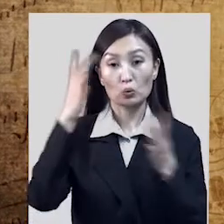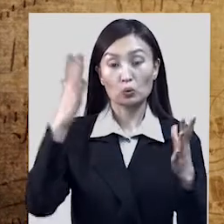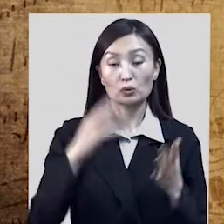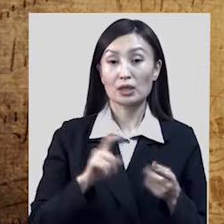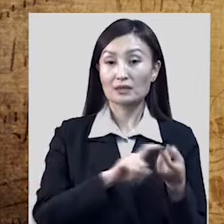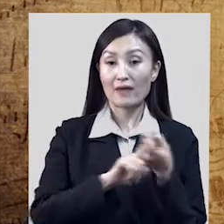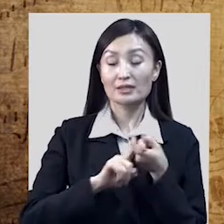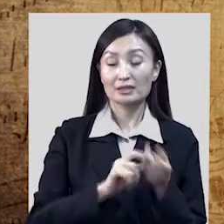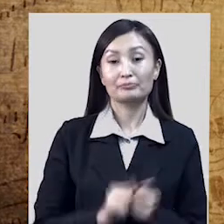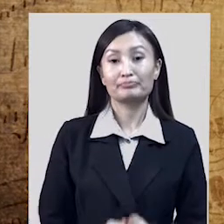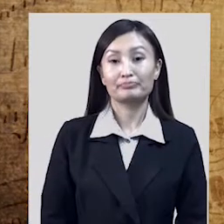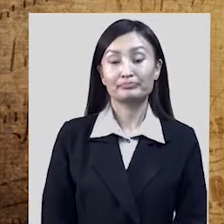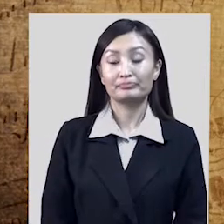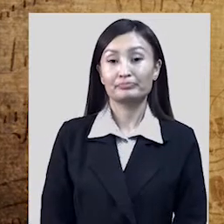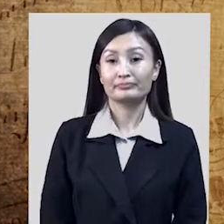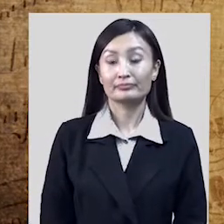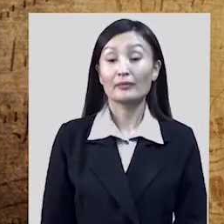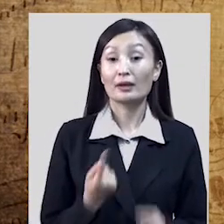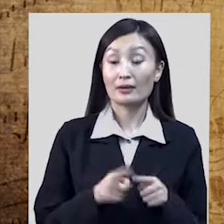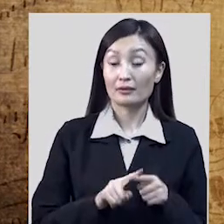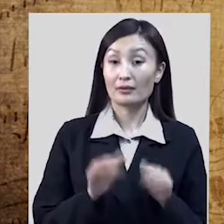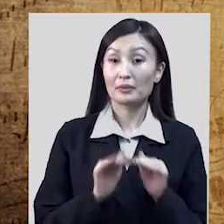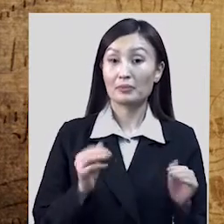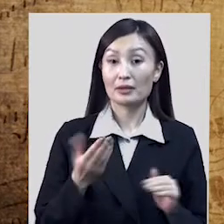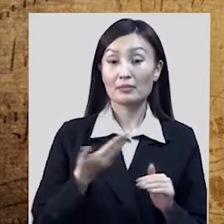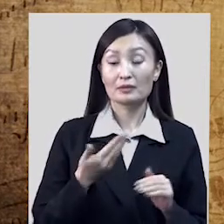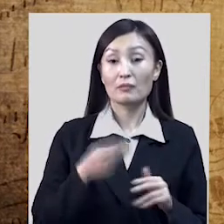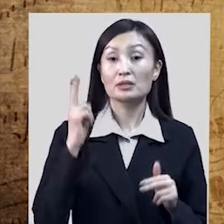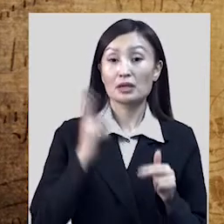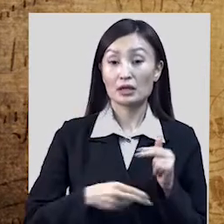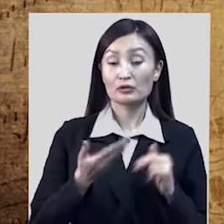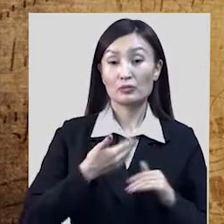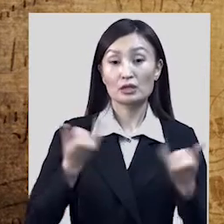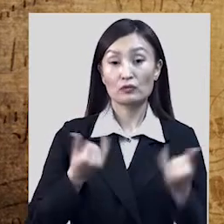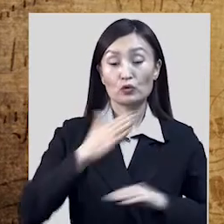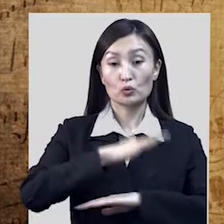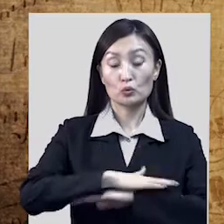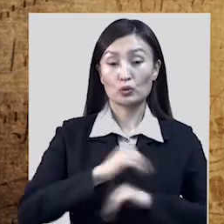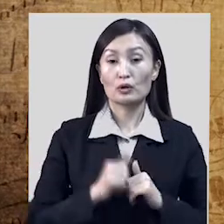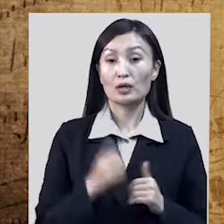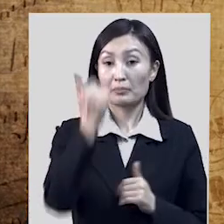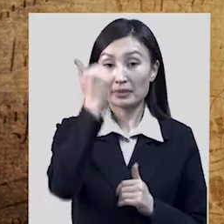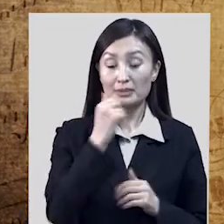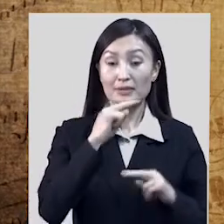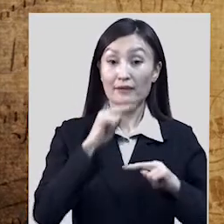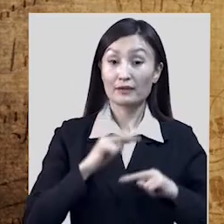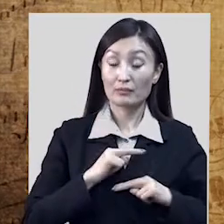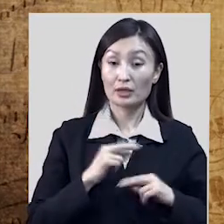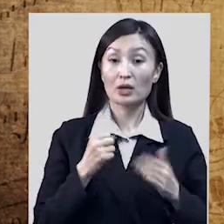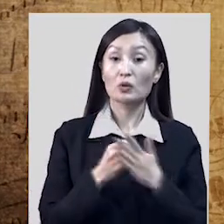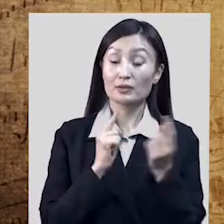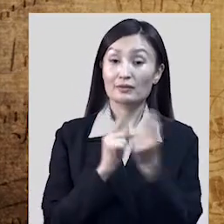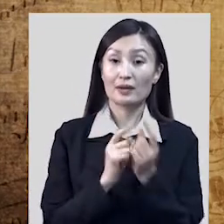связей на этом ребята мы с вами заканчиваем наш сегодняшний урок спасибо за внимание до